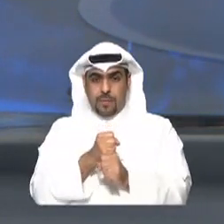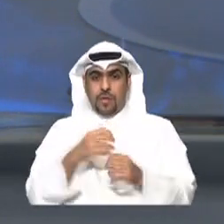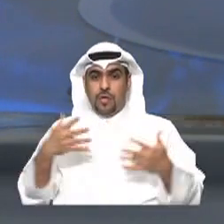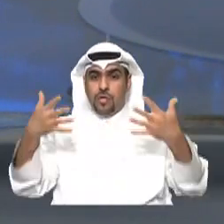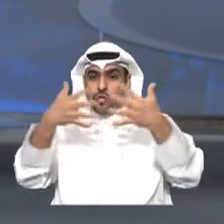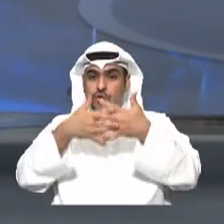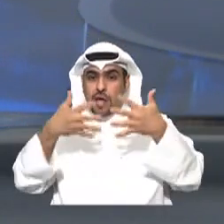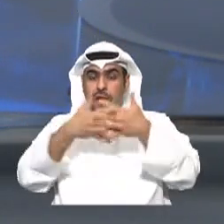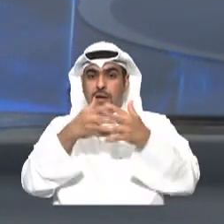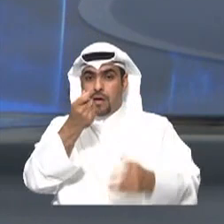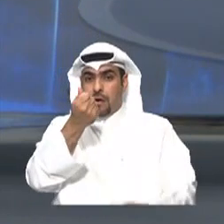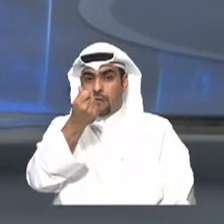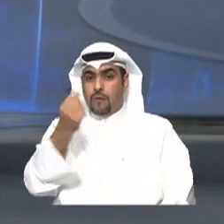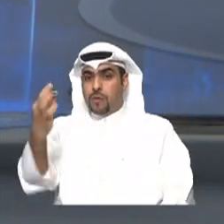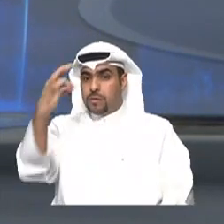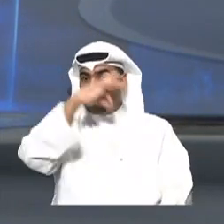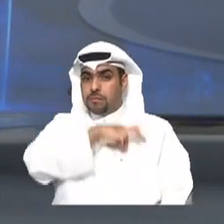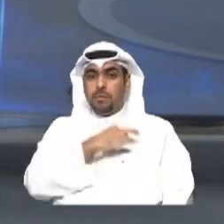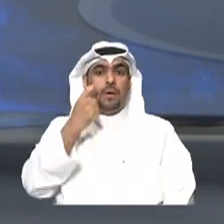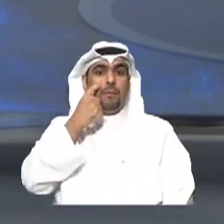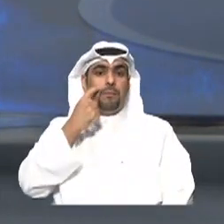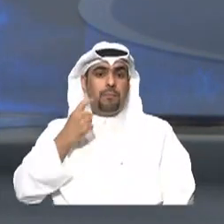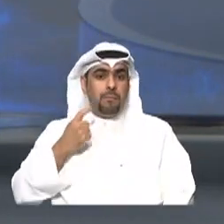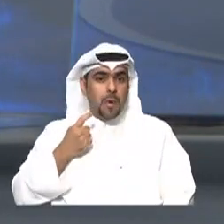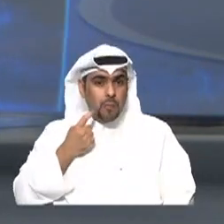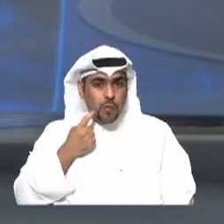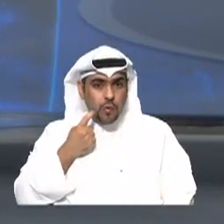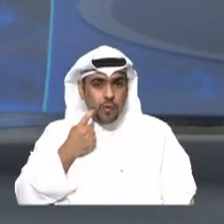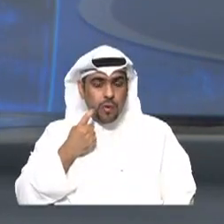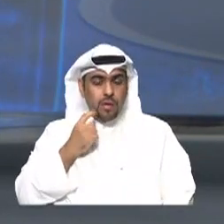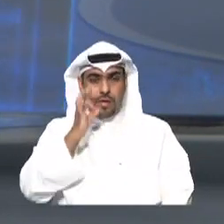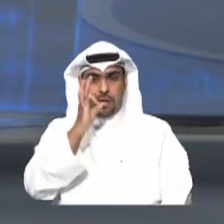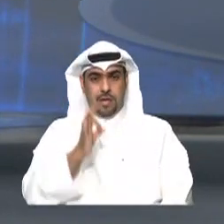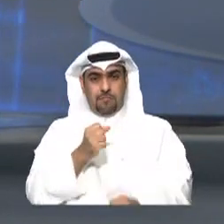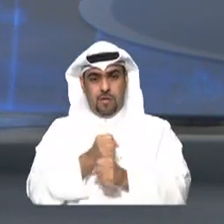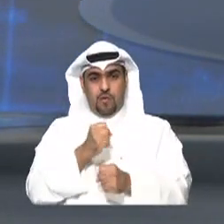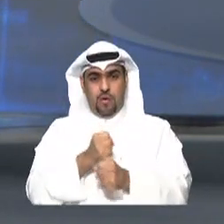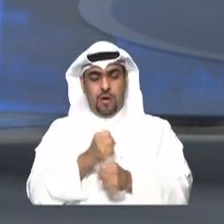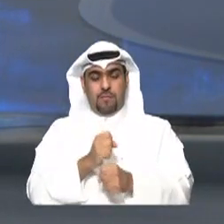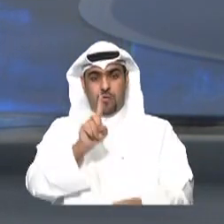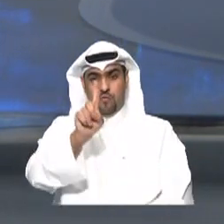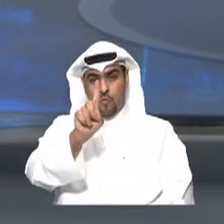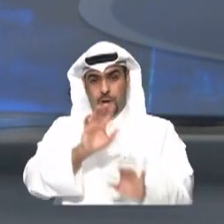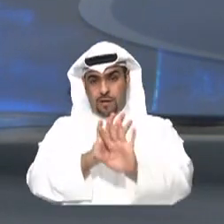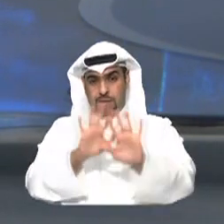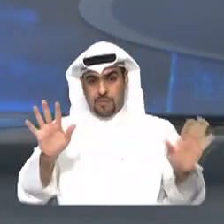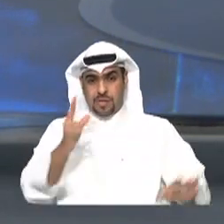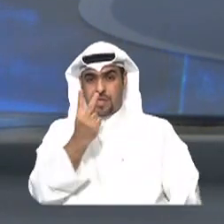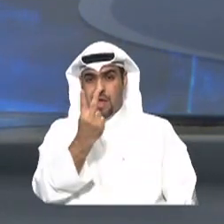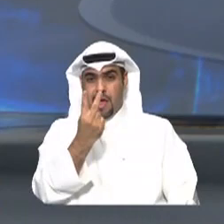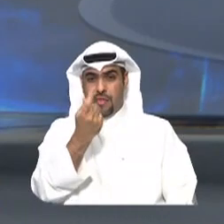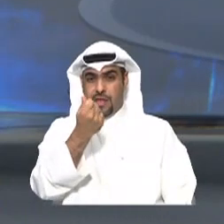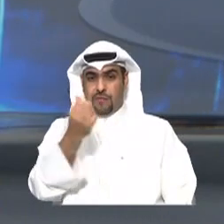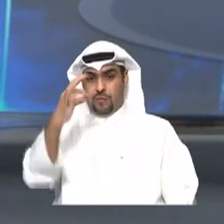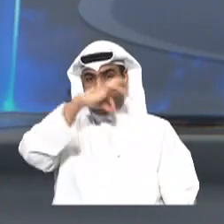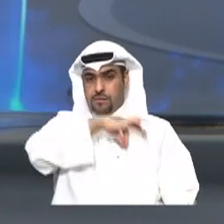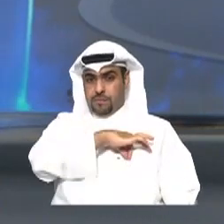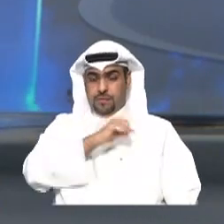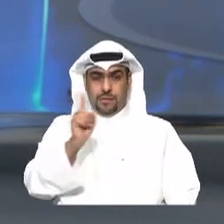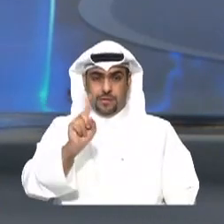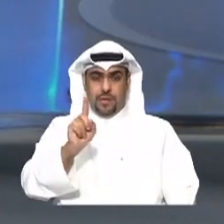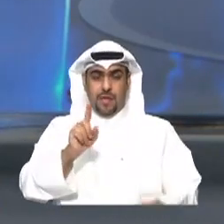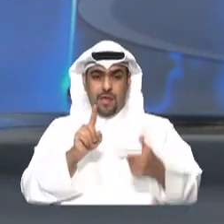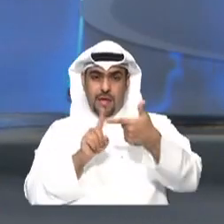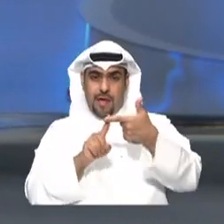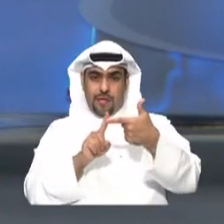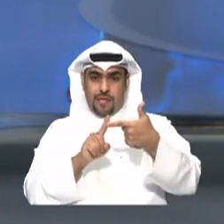النفط مناقشه عمل اللجنه ومناقشه رؤيتي مؤسسه البترول الكويتيه وشركاتها التابعه بشان